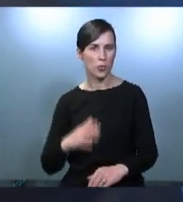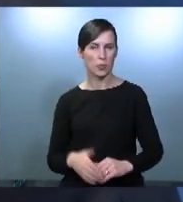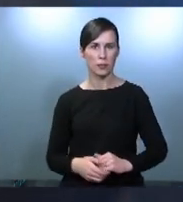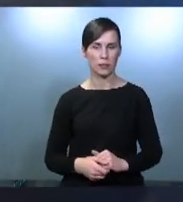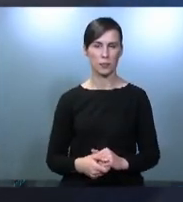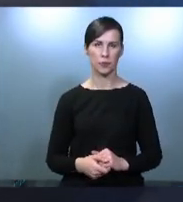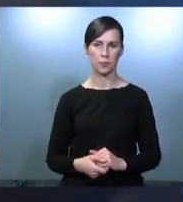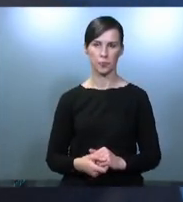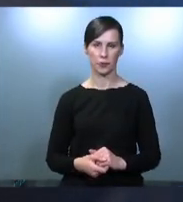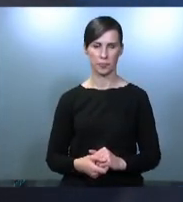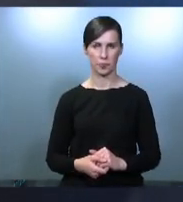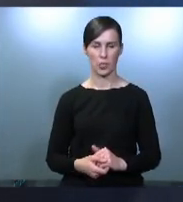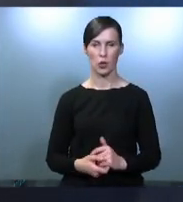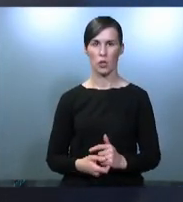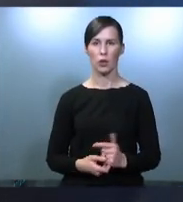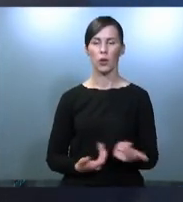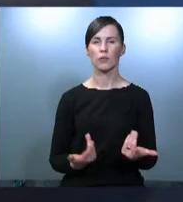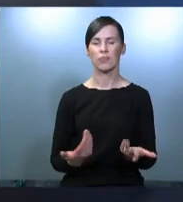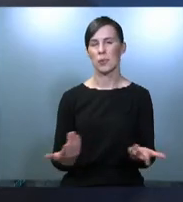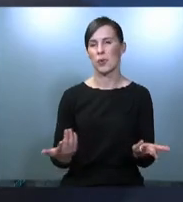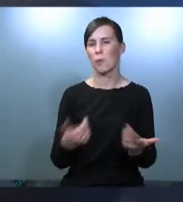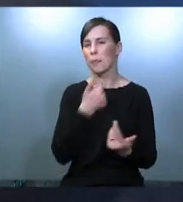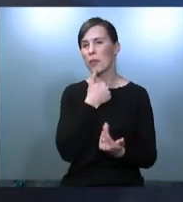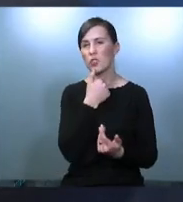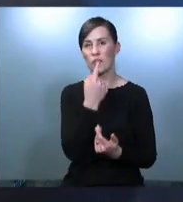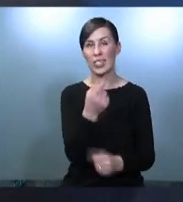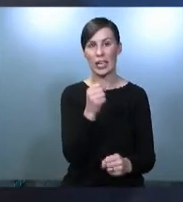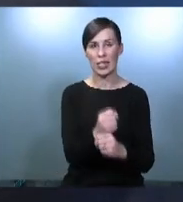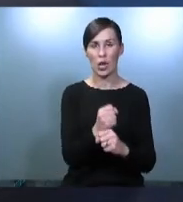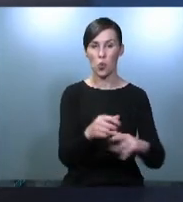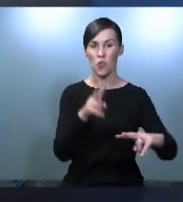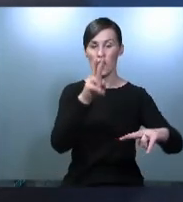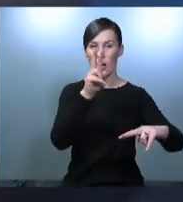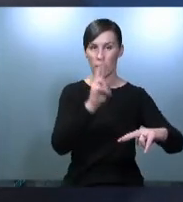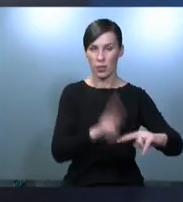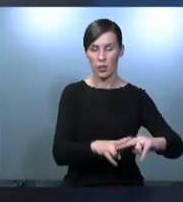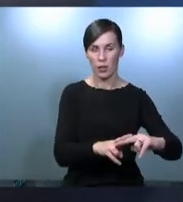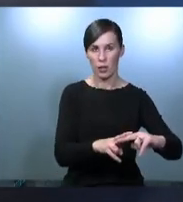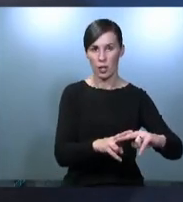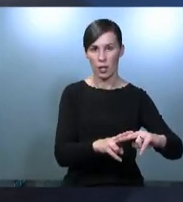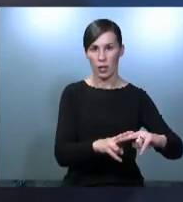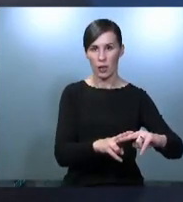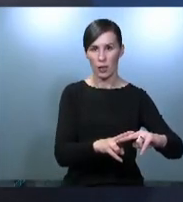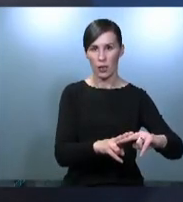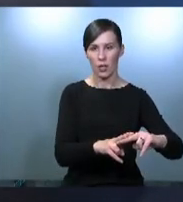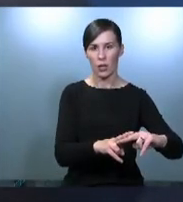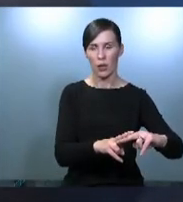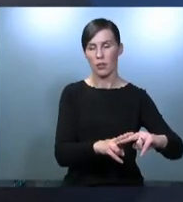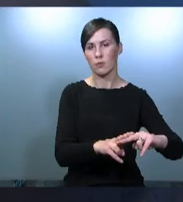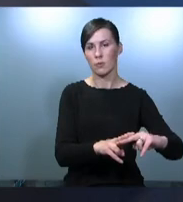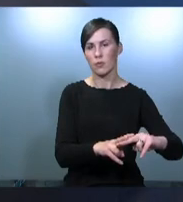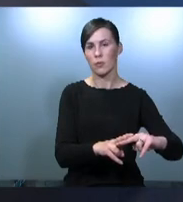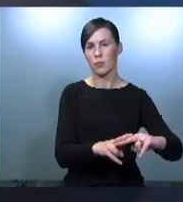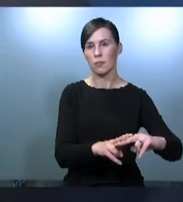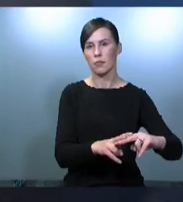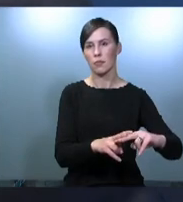paprasta pramoninė ūkinė skaičiuoklė, kad viena darbo vieta pramonėje generuoja papildomas 4